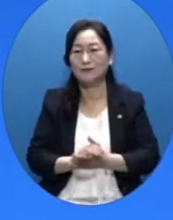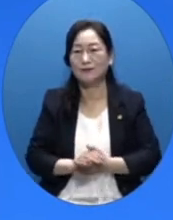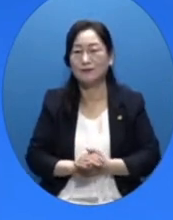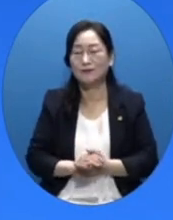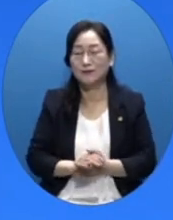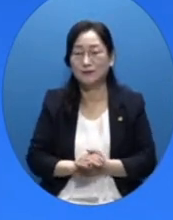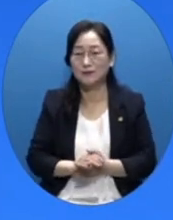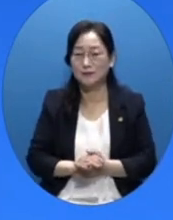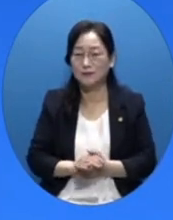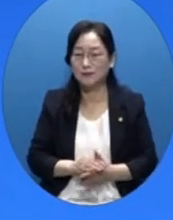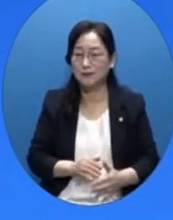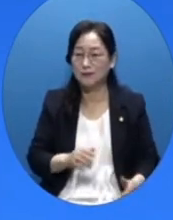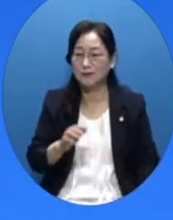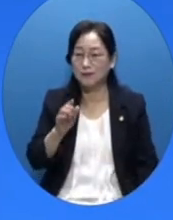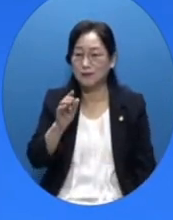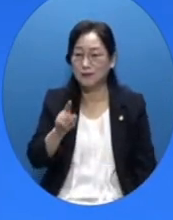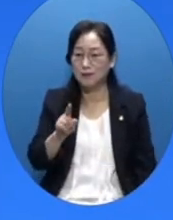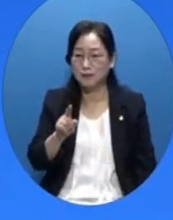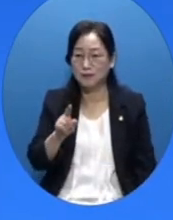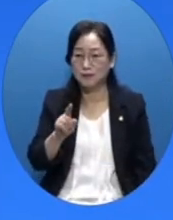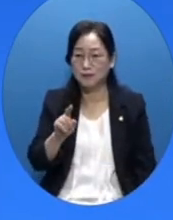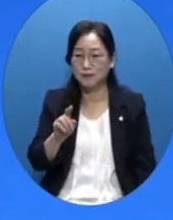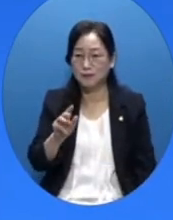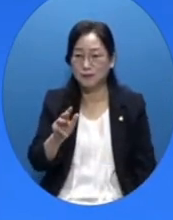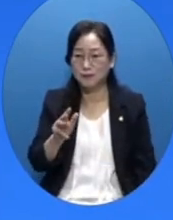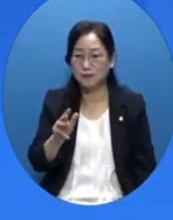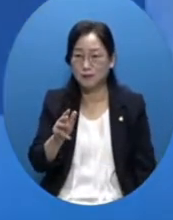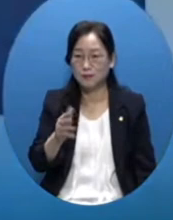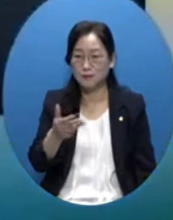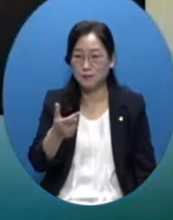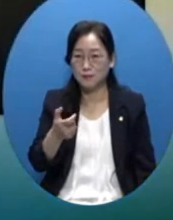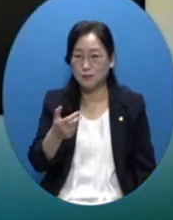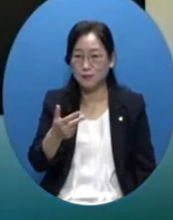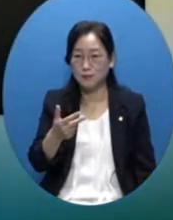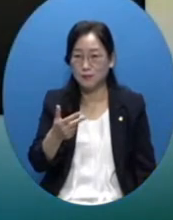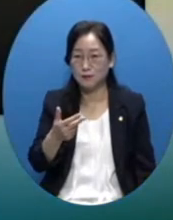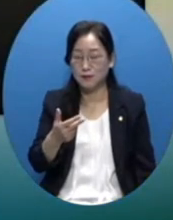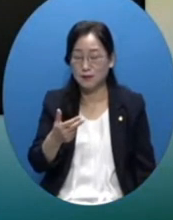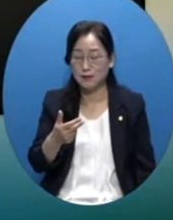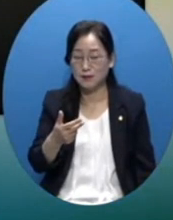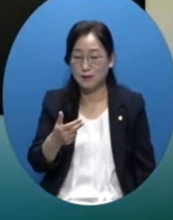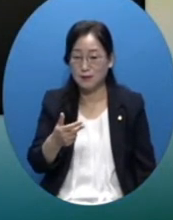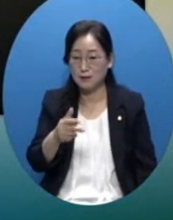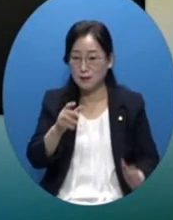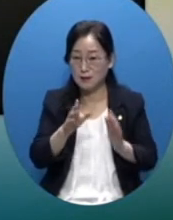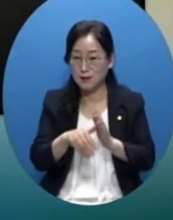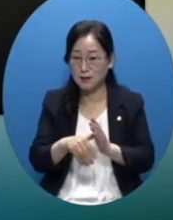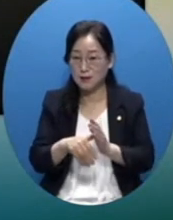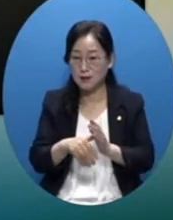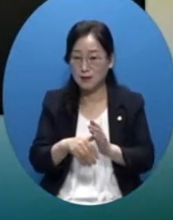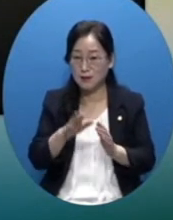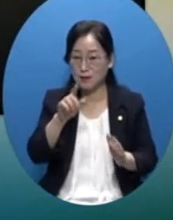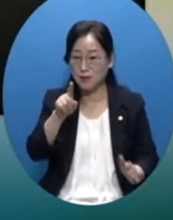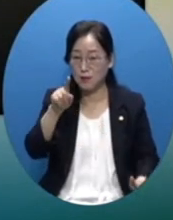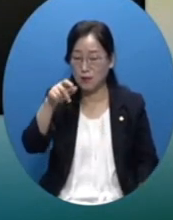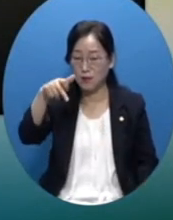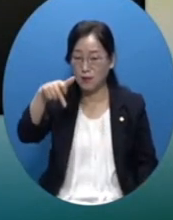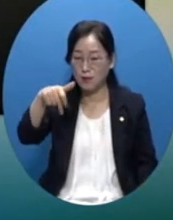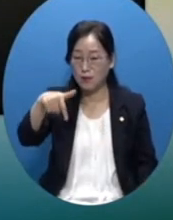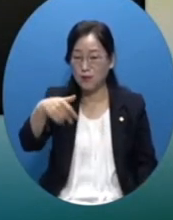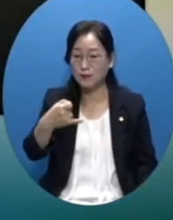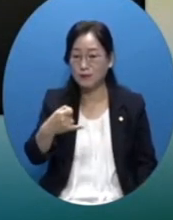그 내가 67 전도의 오스카 버그라고 하는 사과 결혼했는데 이불 나중에